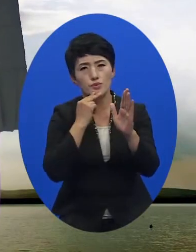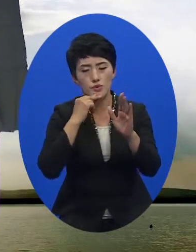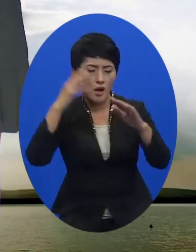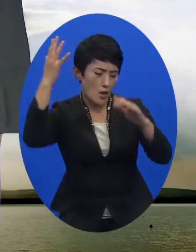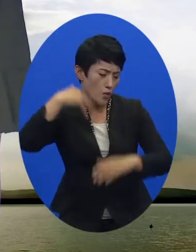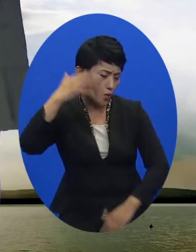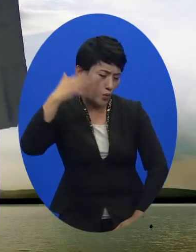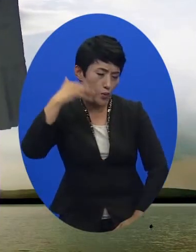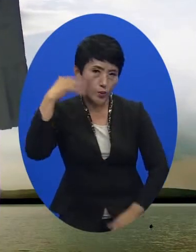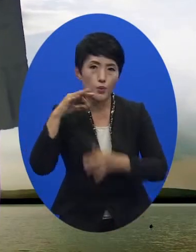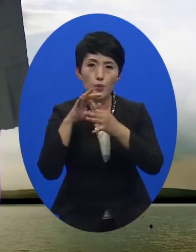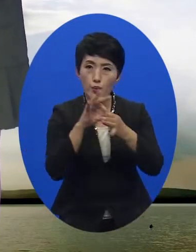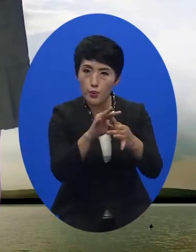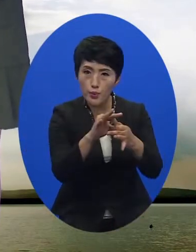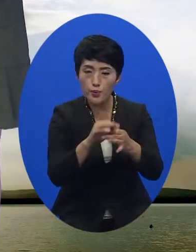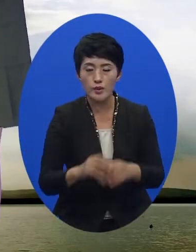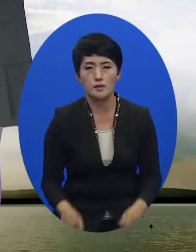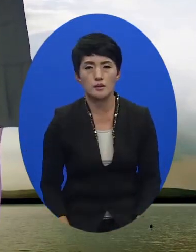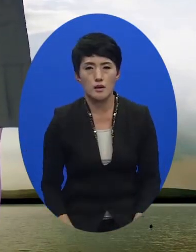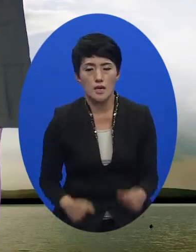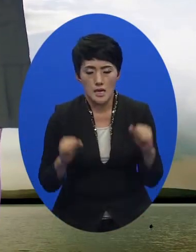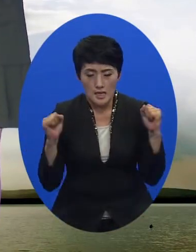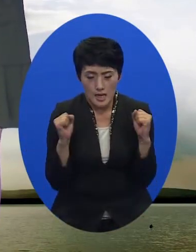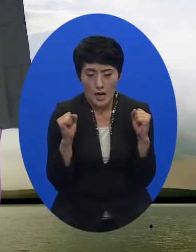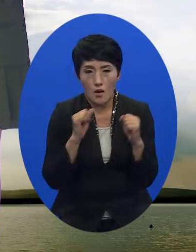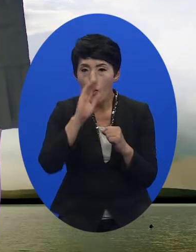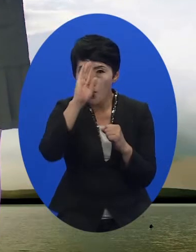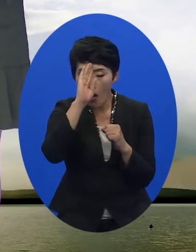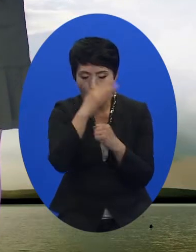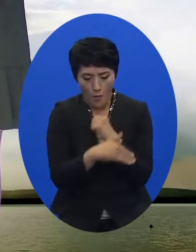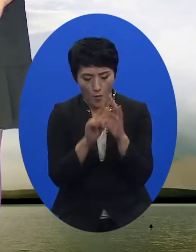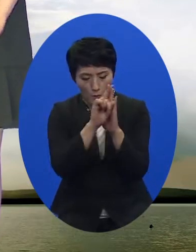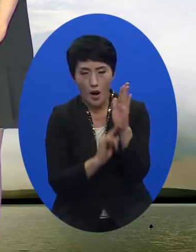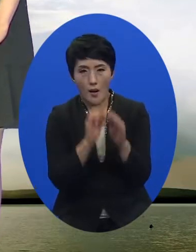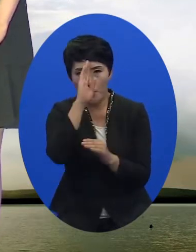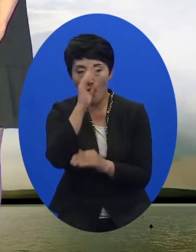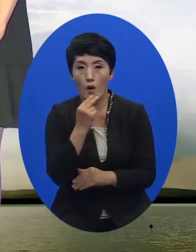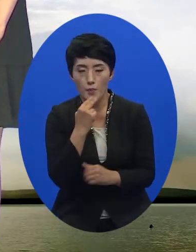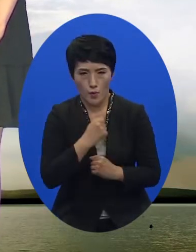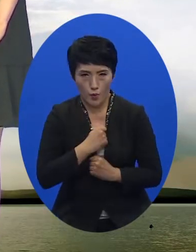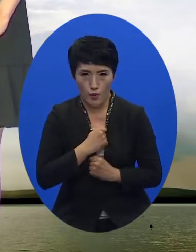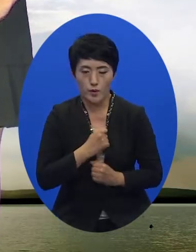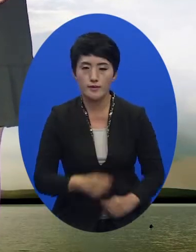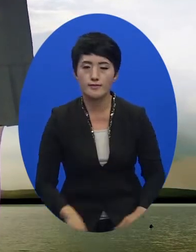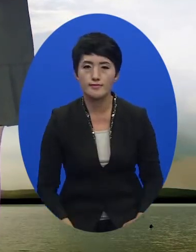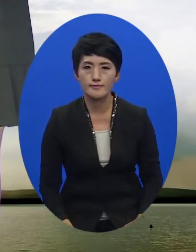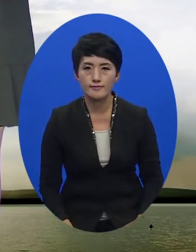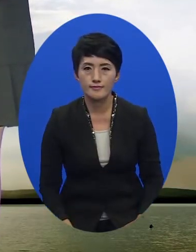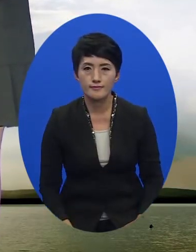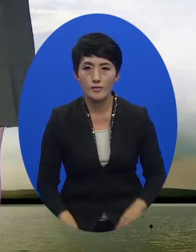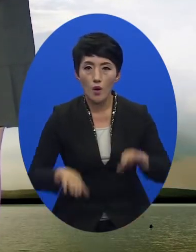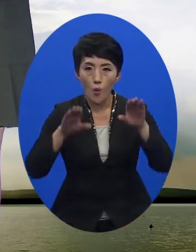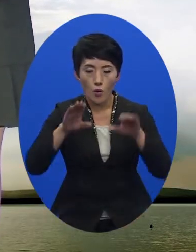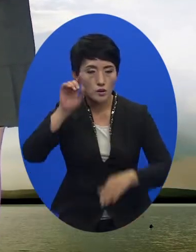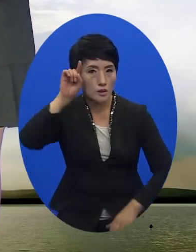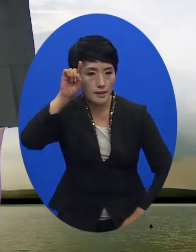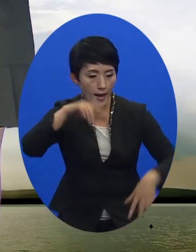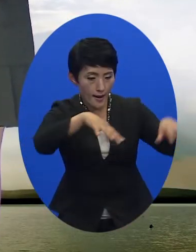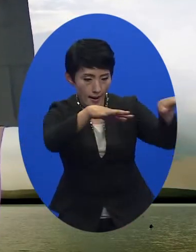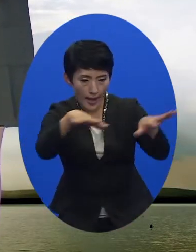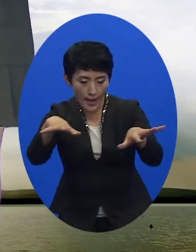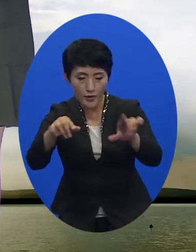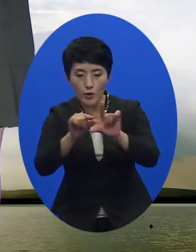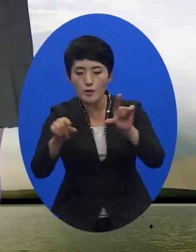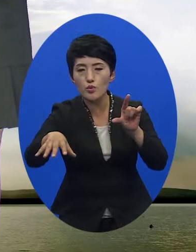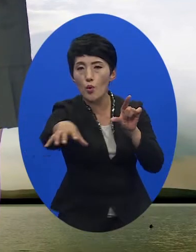곳이 있겠습니다. 무더운 날씨에 냉방병에 걸리지 않도록 각별히 유의하시기 바랍니다. 또 오늘과 내일 해안과